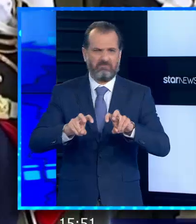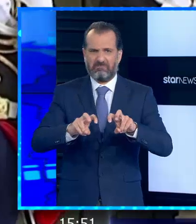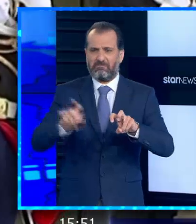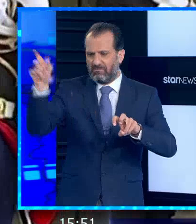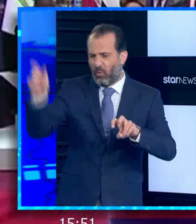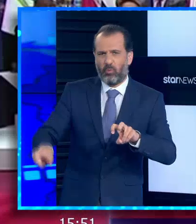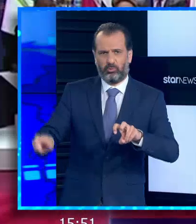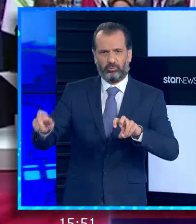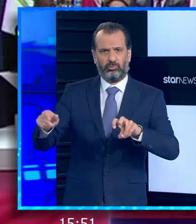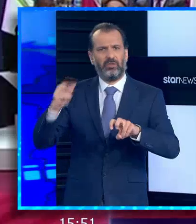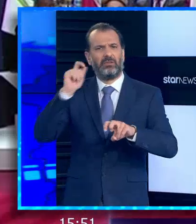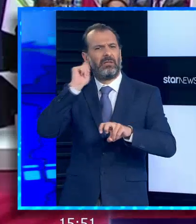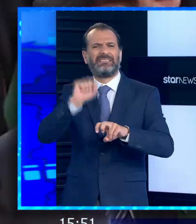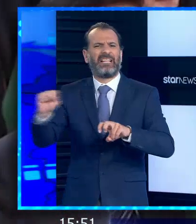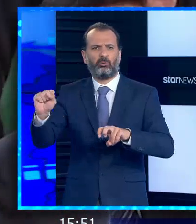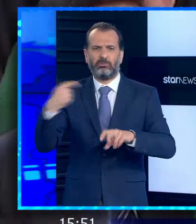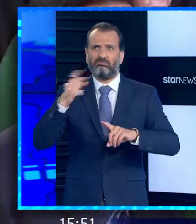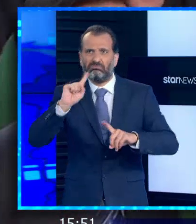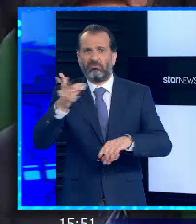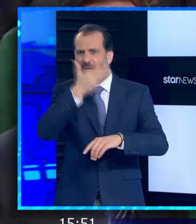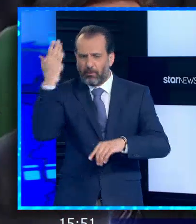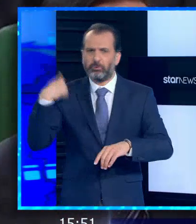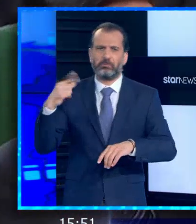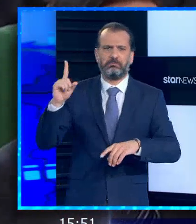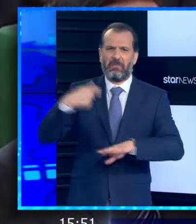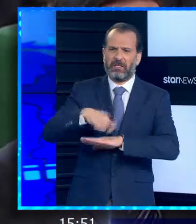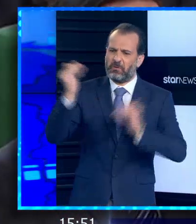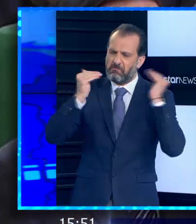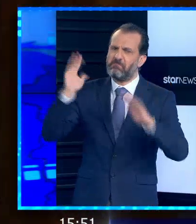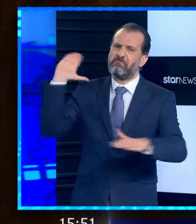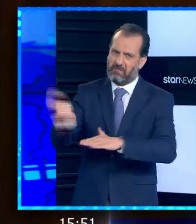πρώην ηγέτη της γαλλικής δεξιάς για την αθωότητά του.